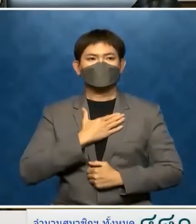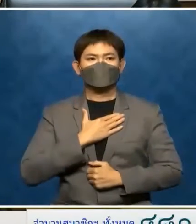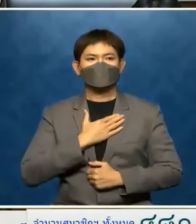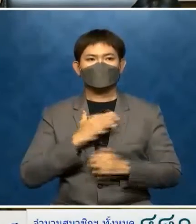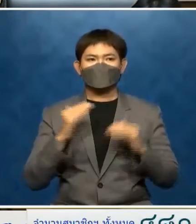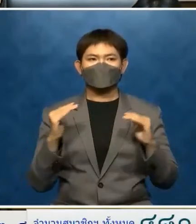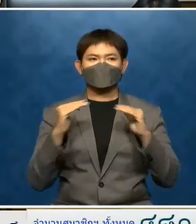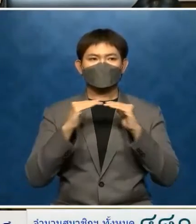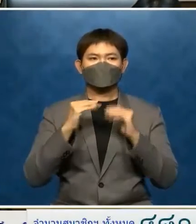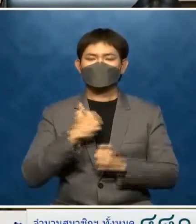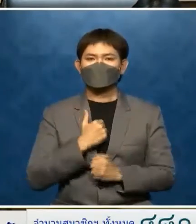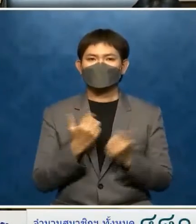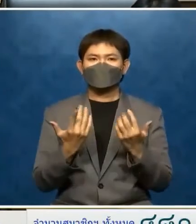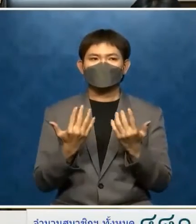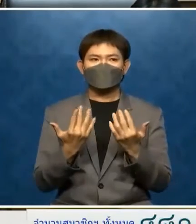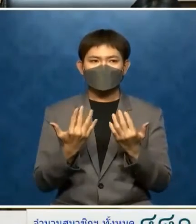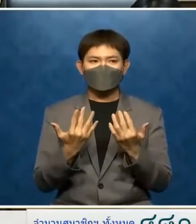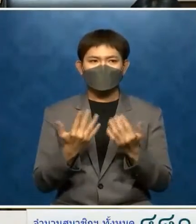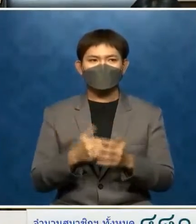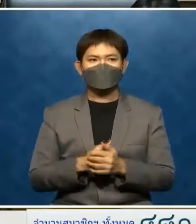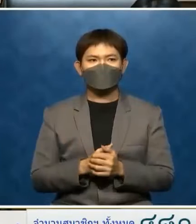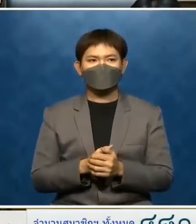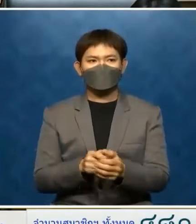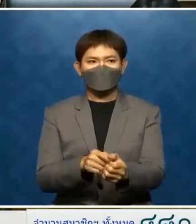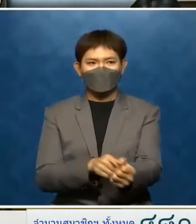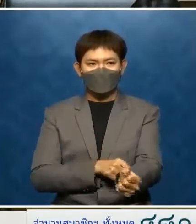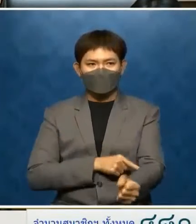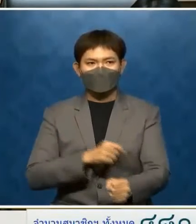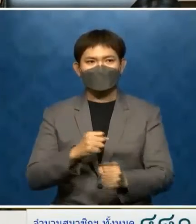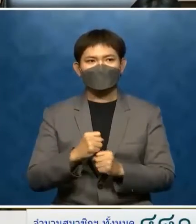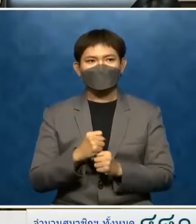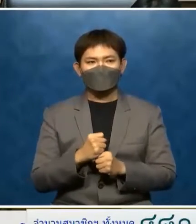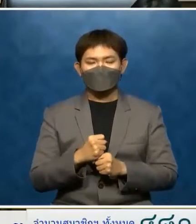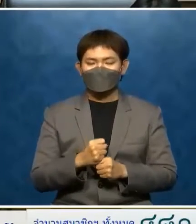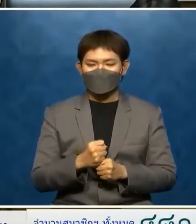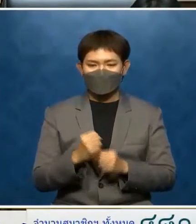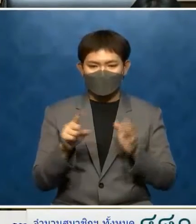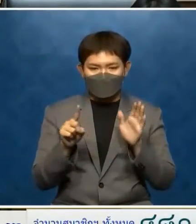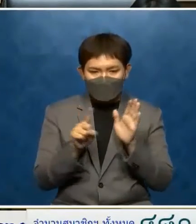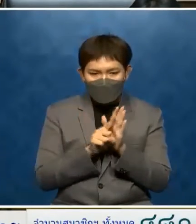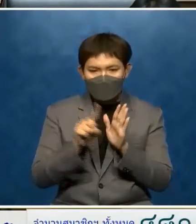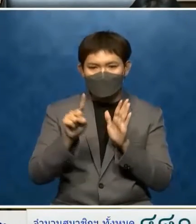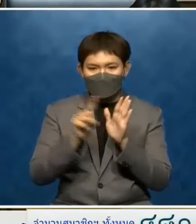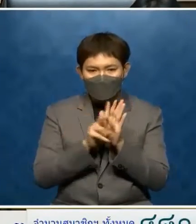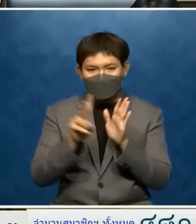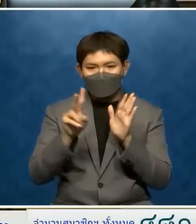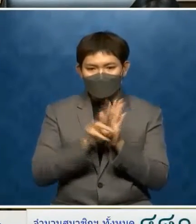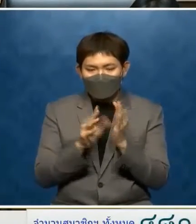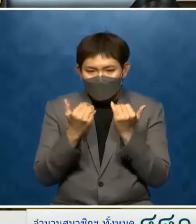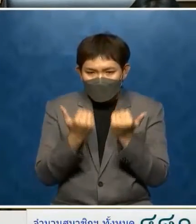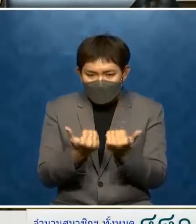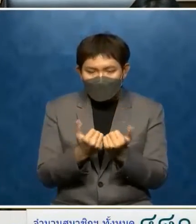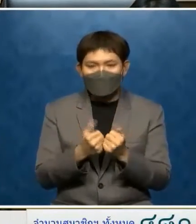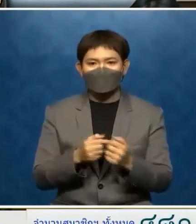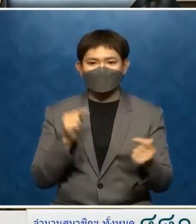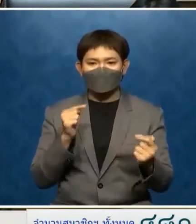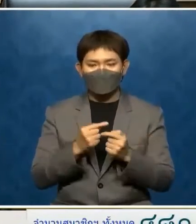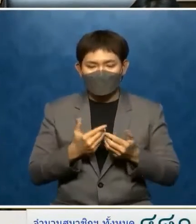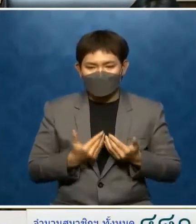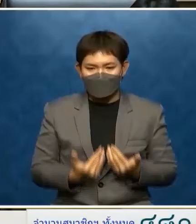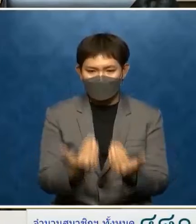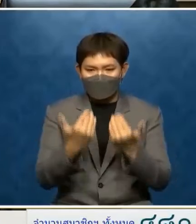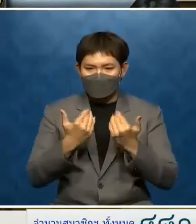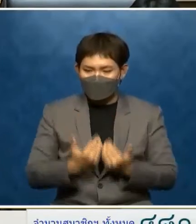ุธิธรรมทดฉนรอคอยนานถึง 3 ชั่วอายุคนเพื่อรอวันนี้ในการพิจน